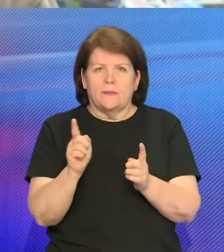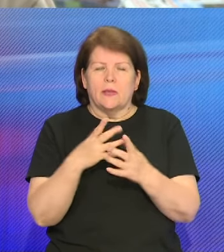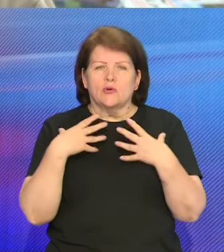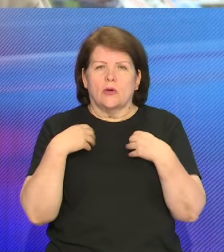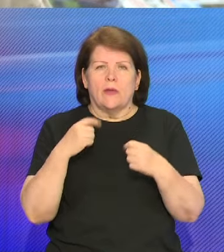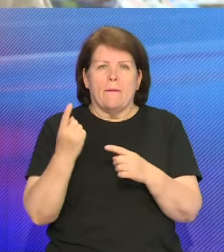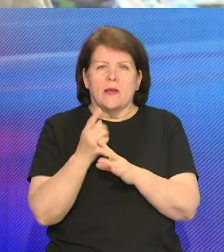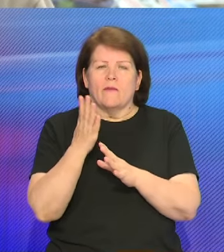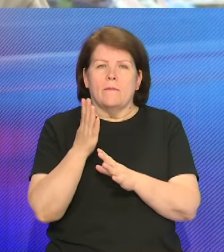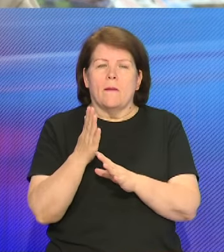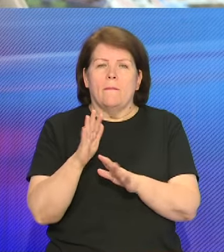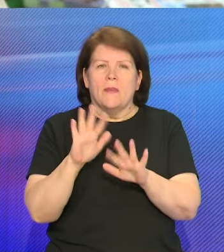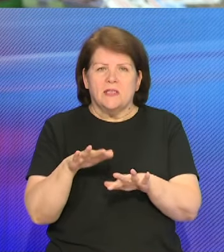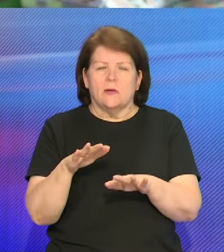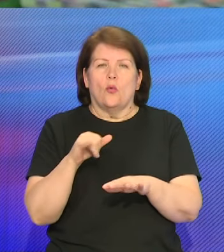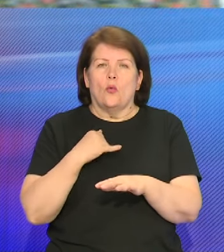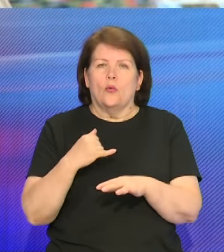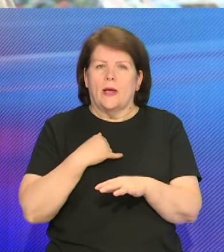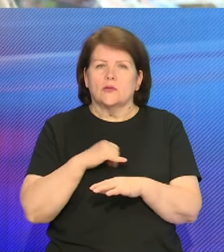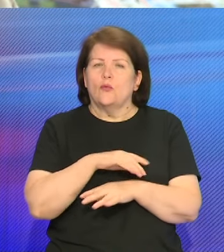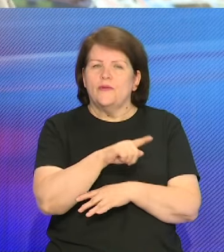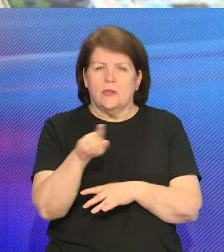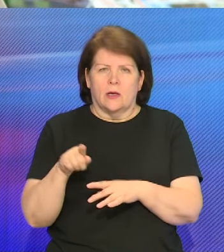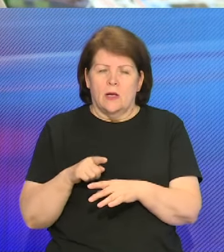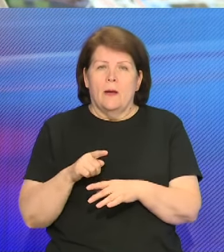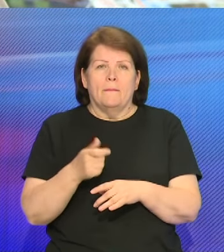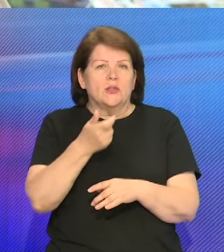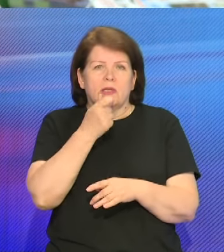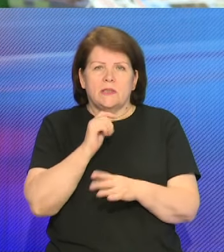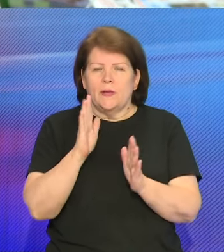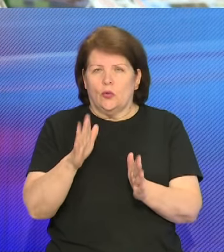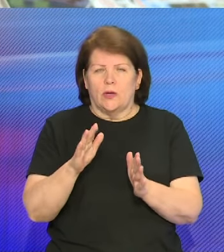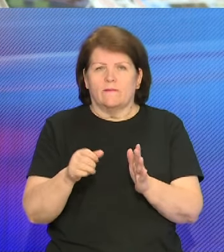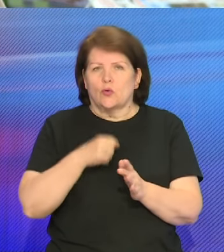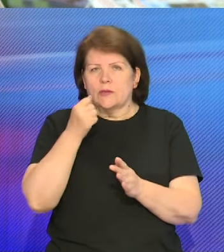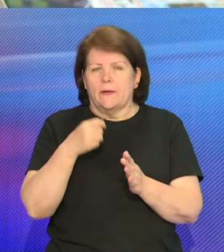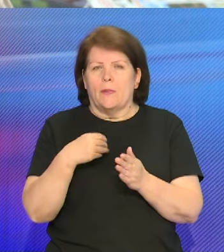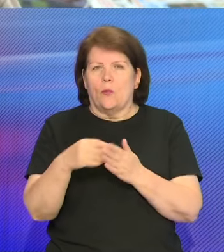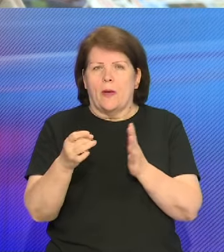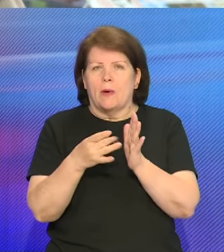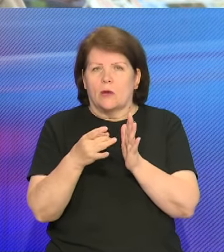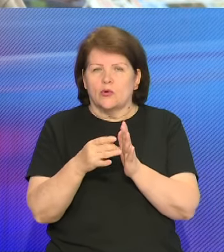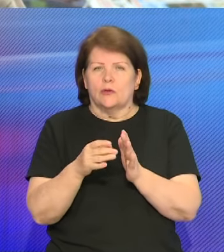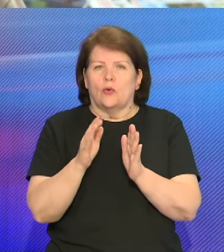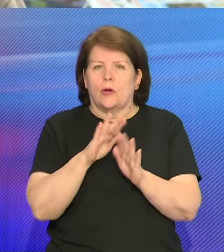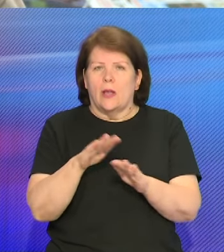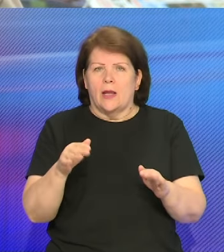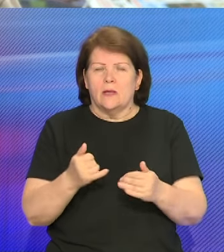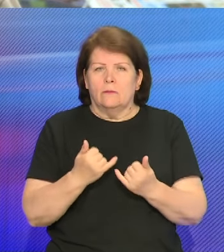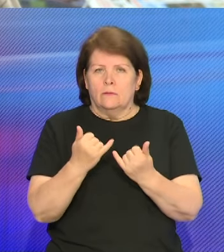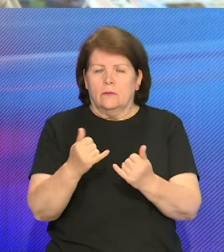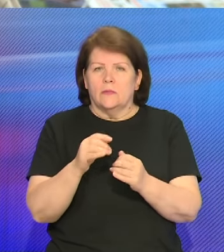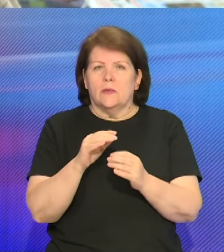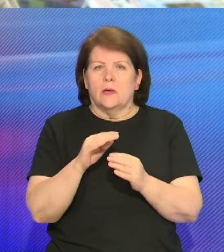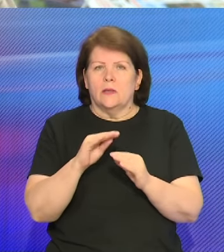месте у нас всех, поэтому мы же не только себе арбузы покупаем, да, как взрослым, и детям своим покупаем. Поэтому думаю, что надо,